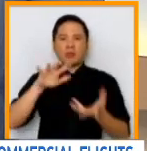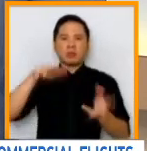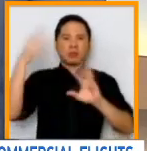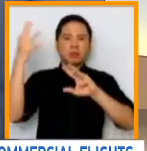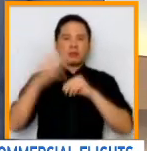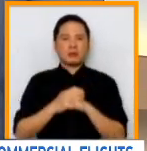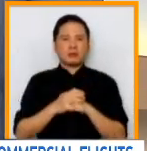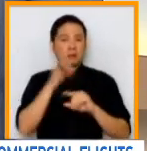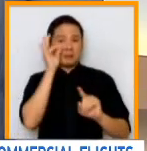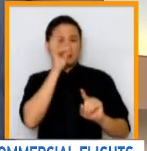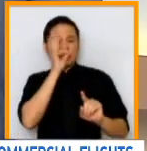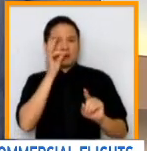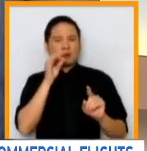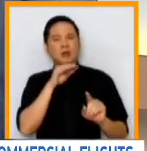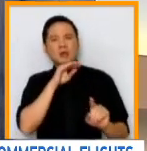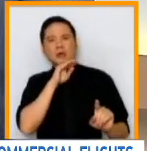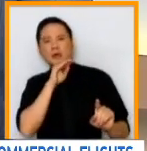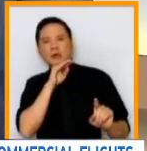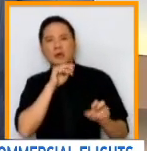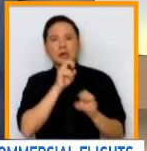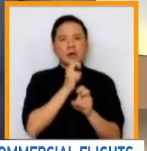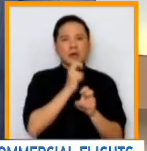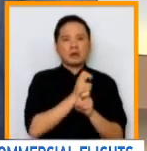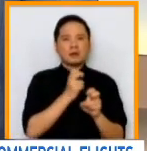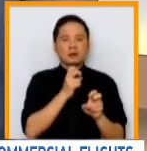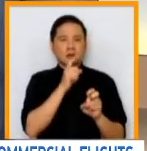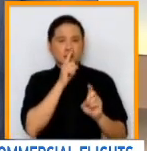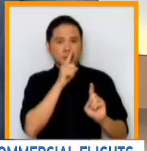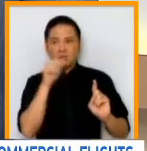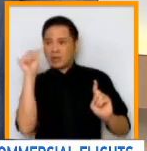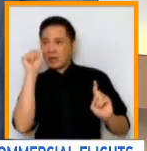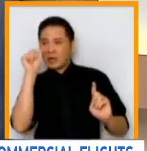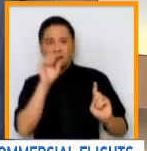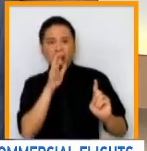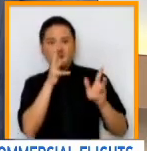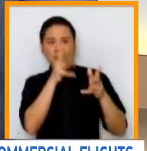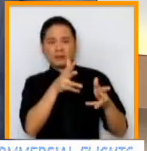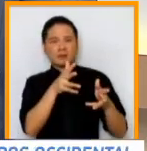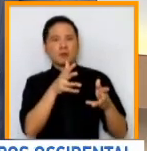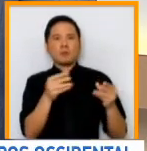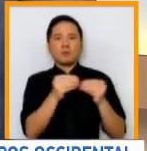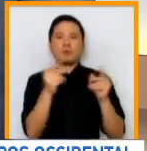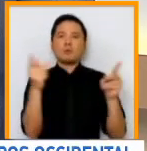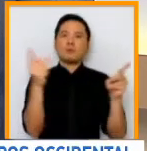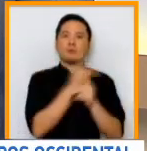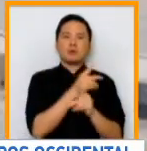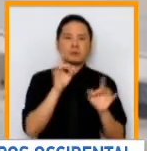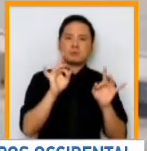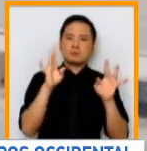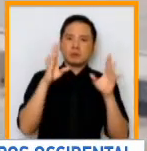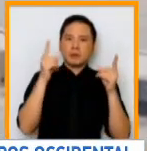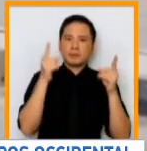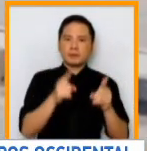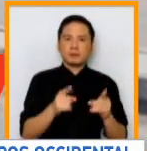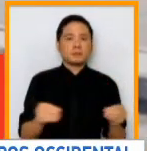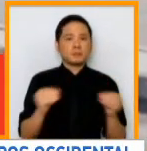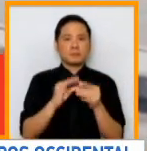mas miserable ang pinagdaraanan ng mga naiwang Afghan. May unang balita si JP Soriano.